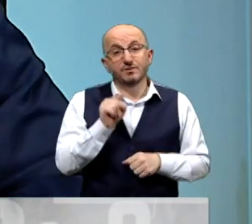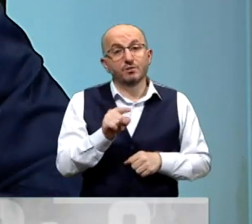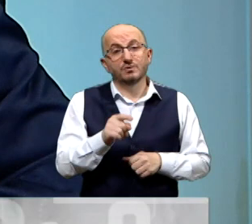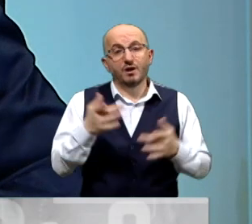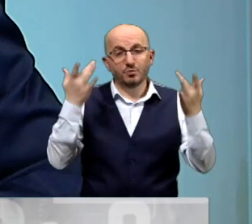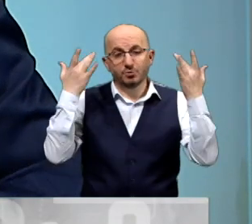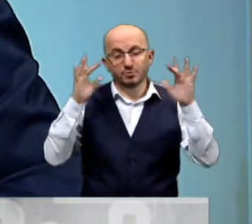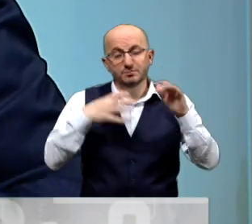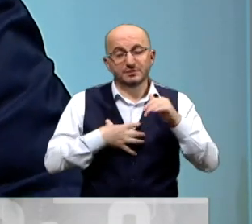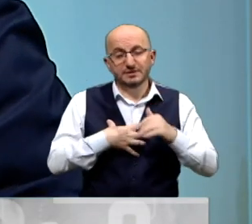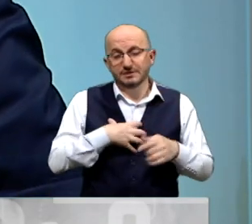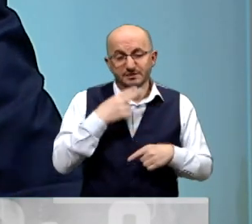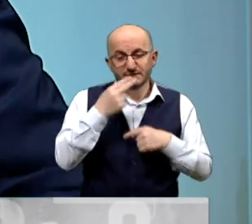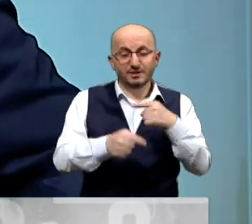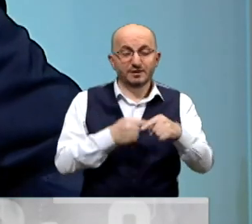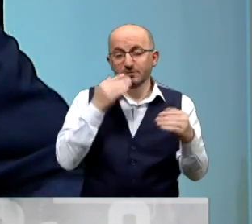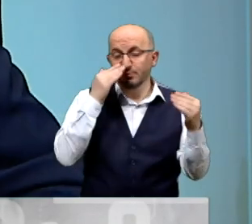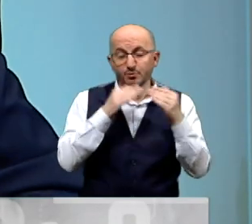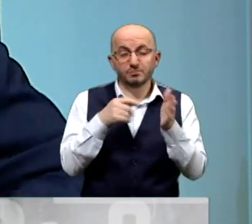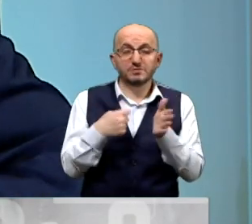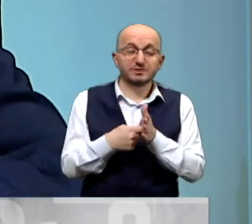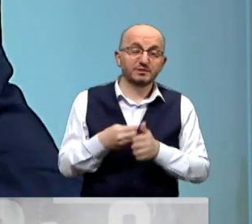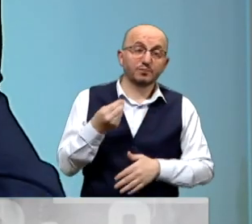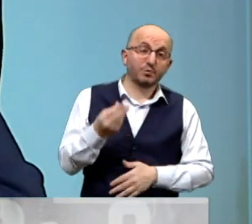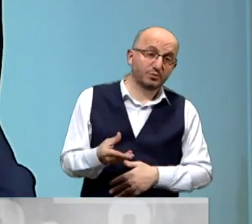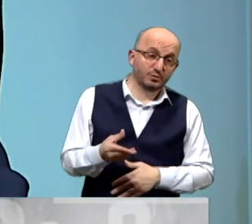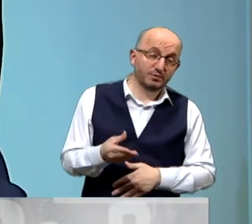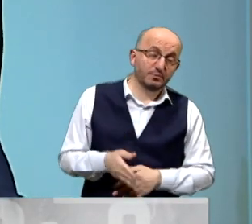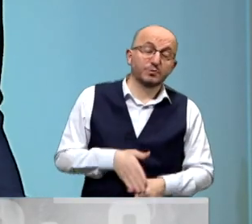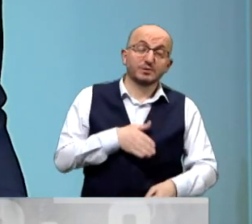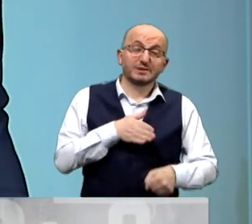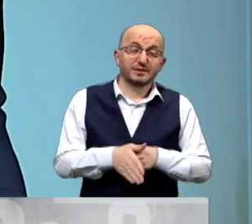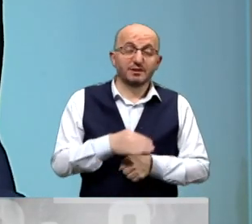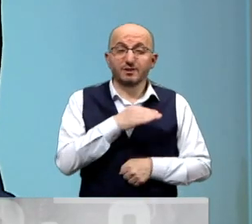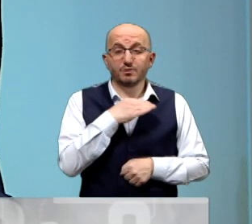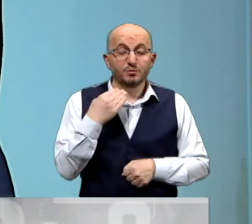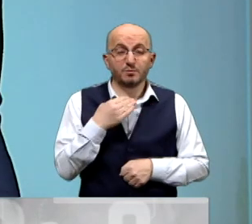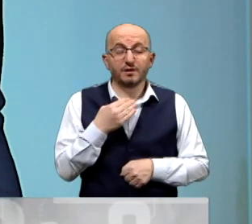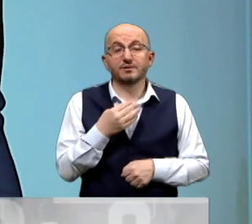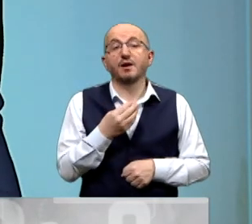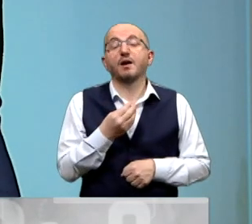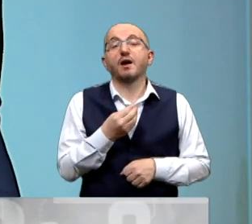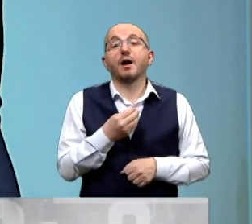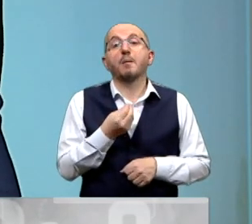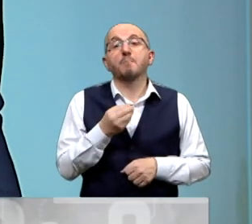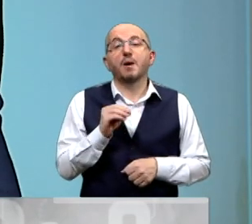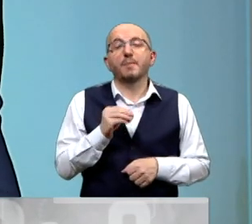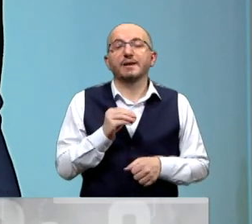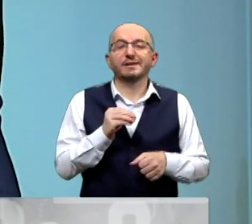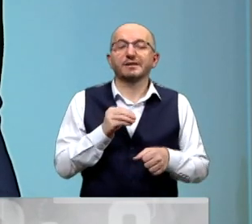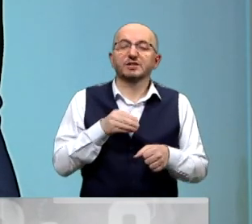kültürümüze dini geleneklerimize uygun bir isim konur bu kesilen kurban Akika kurbanıdır Akika